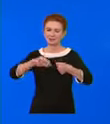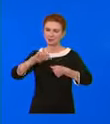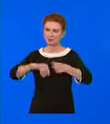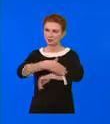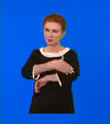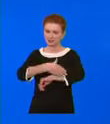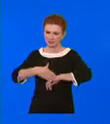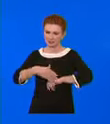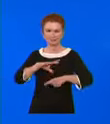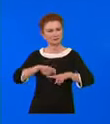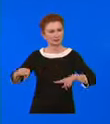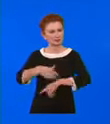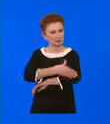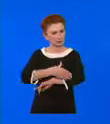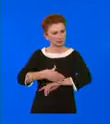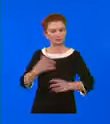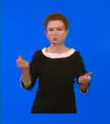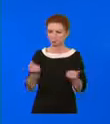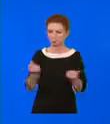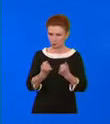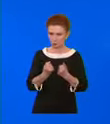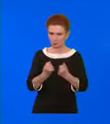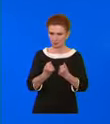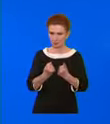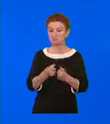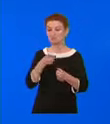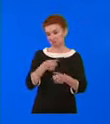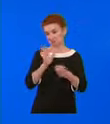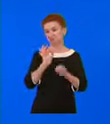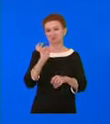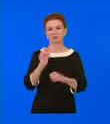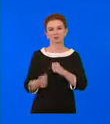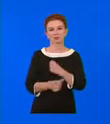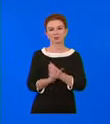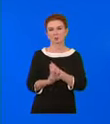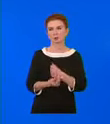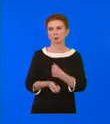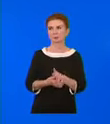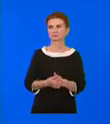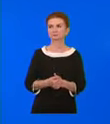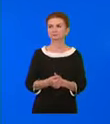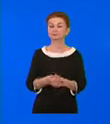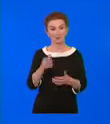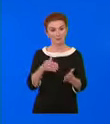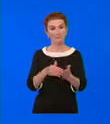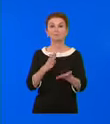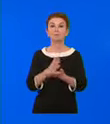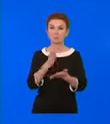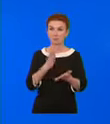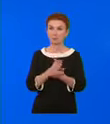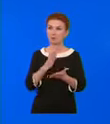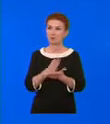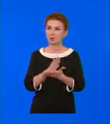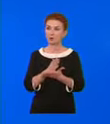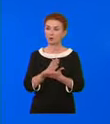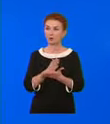graniczne utrzymać. To okazało się bardzo ważnym, skutecznym narzędziem, które na pewno pomogło